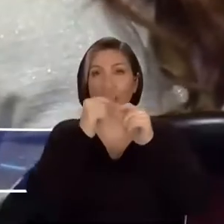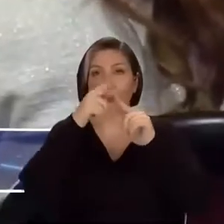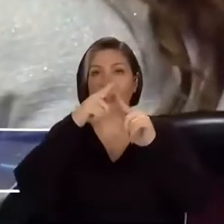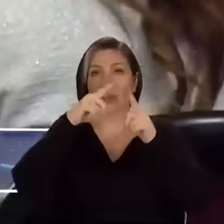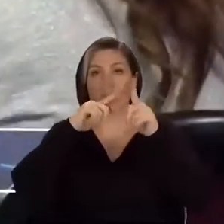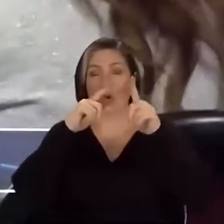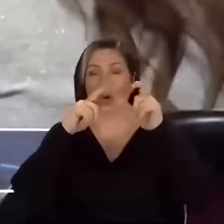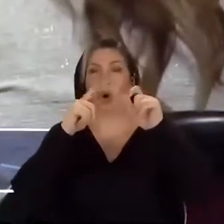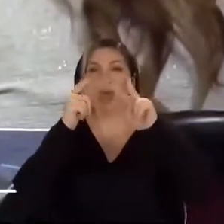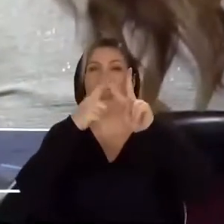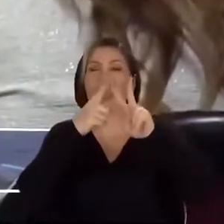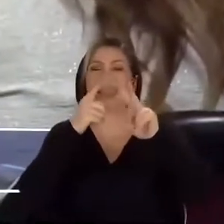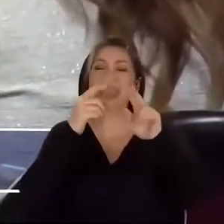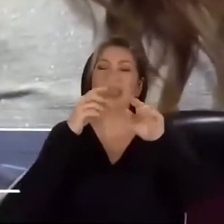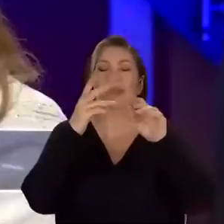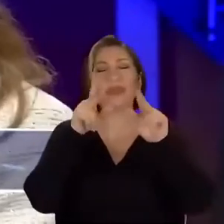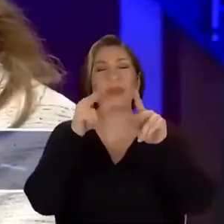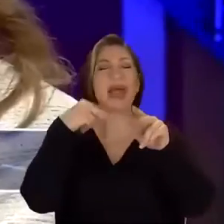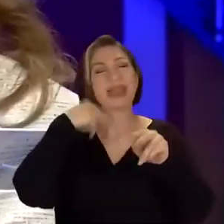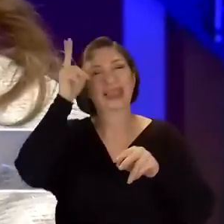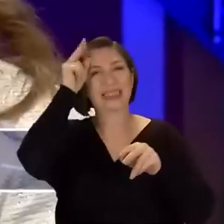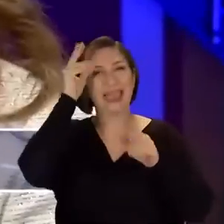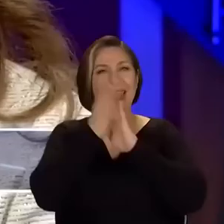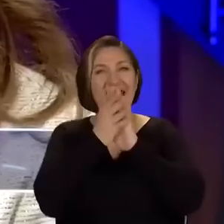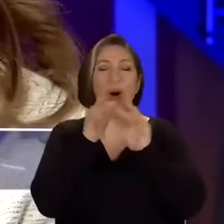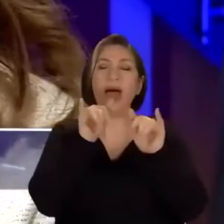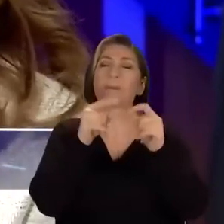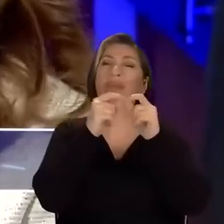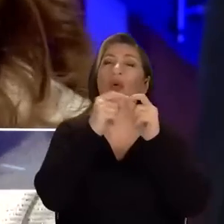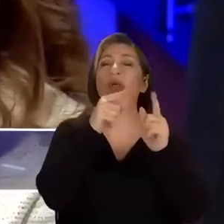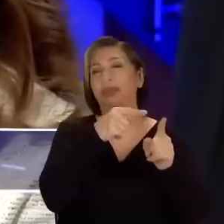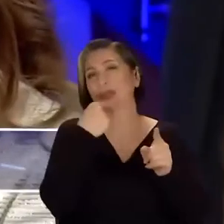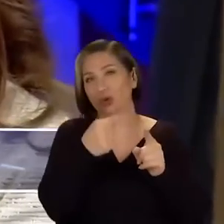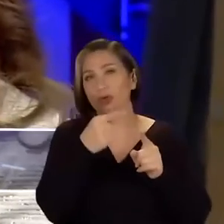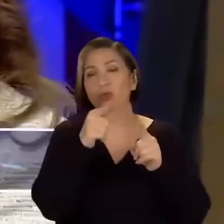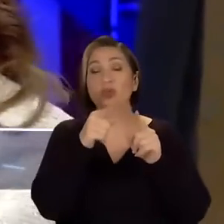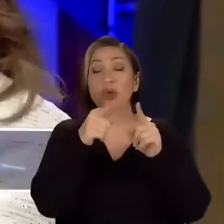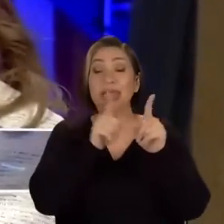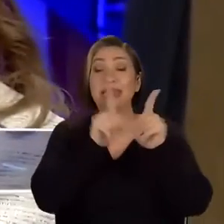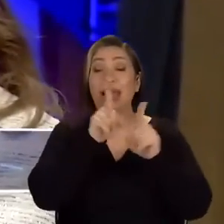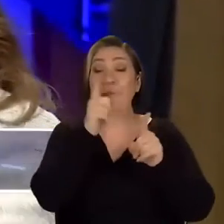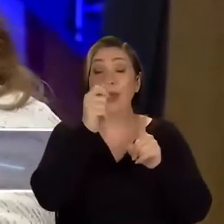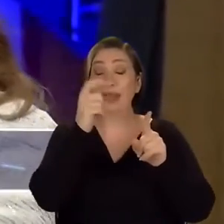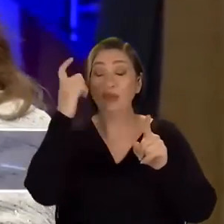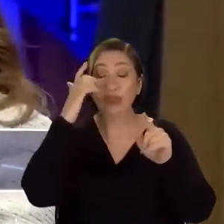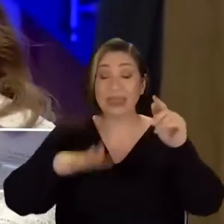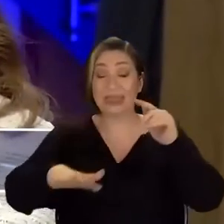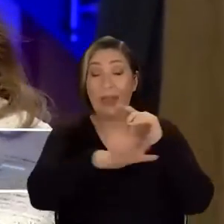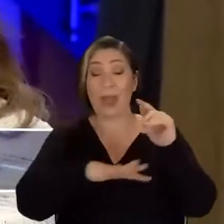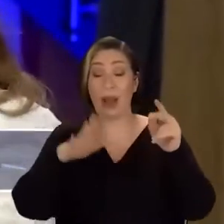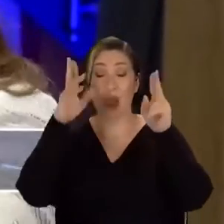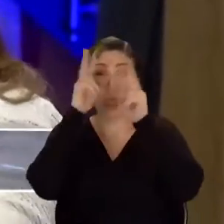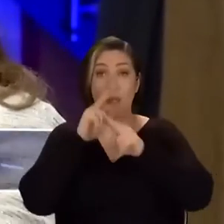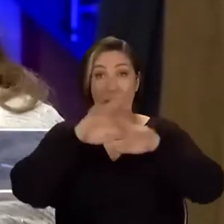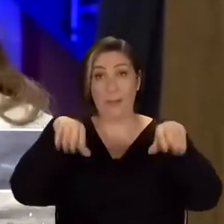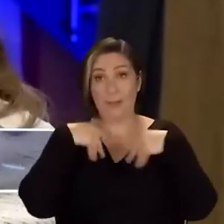olarak kullanıyoruz. Evet, o zaman şimdi bu jenerik ismin altını bir parantezle açalım. Şimdi kripto paraları çok temelde hayal edelim şöyle